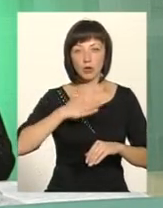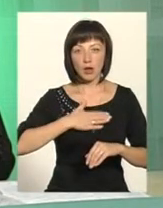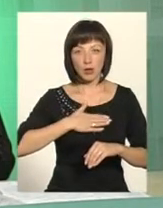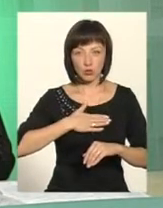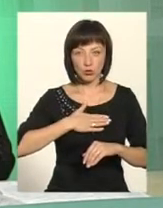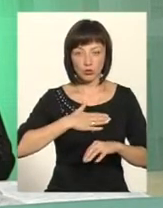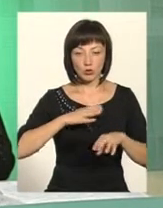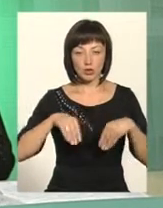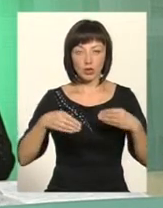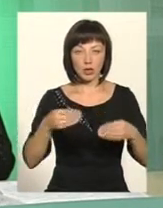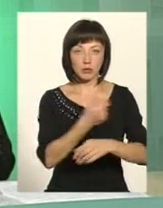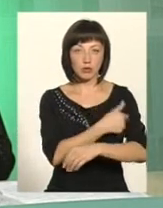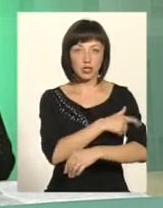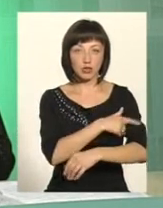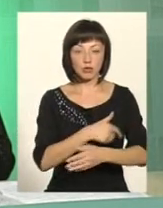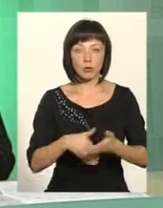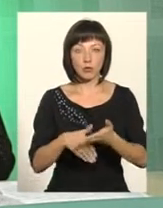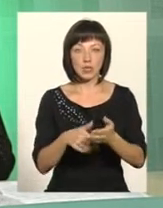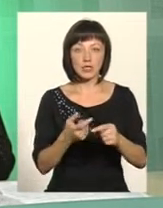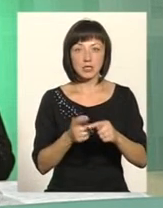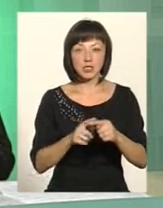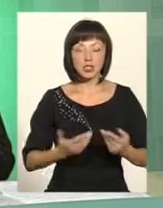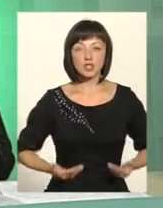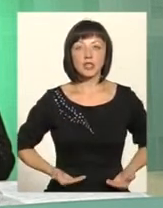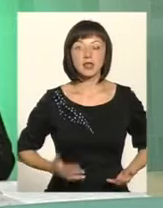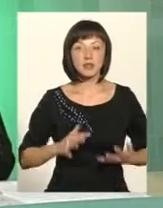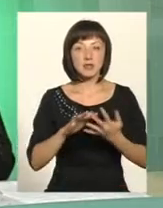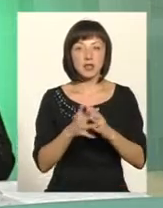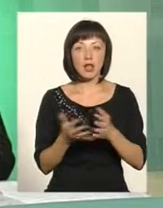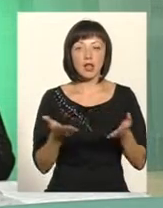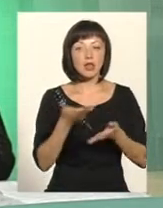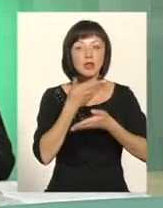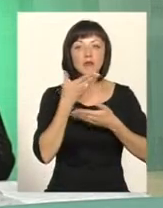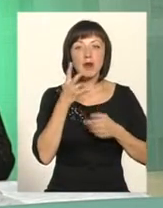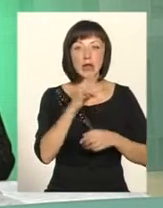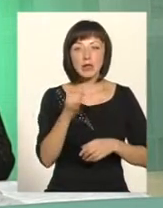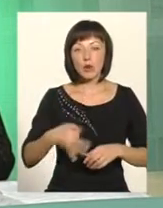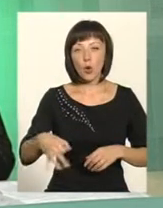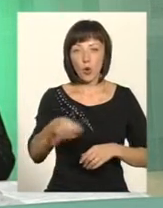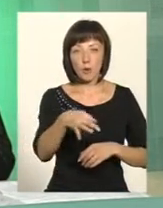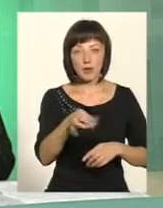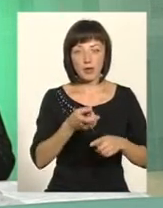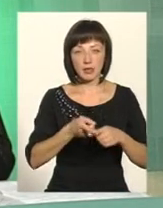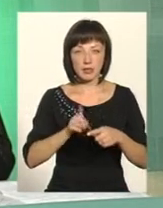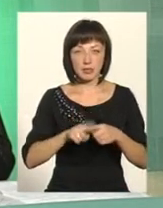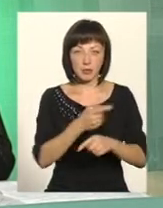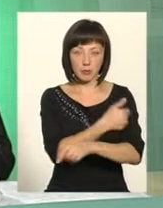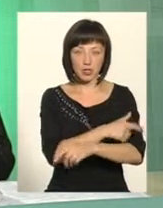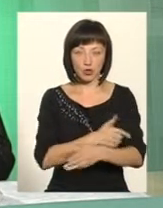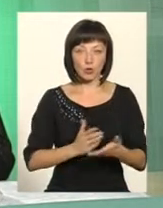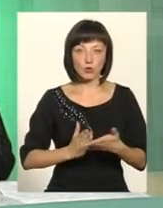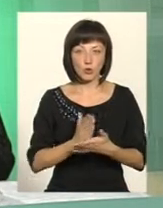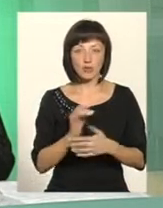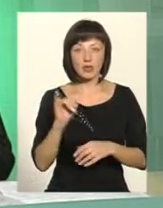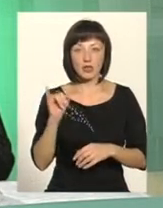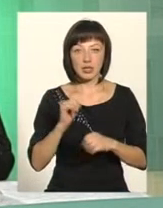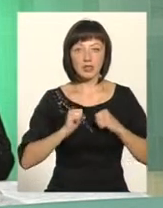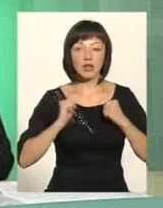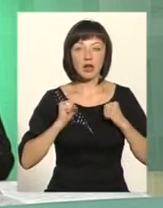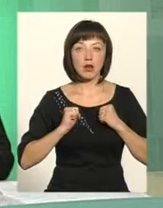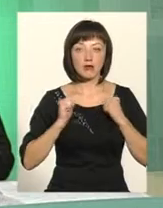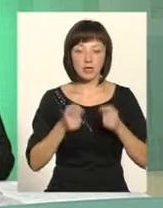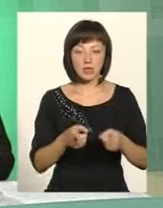стану надання медичної допомоги, до цих жителів села, які не мають копійки на це медичне обслуговування. І стараємося